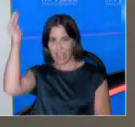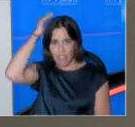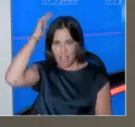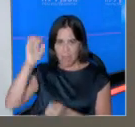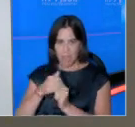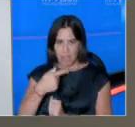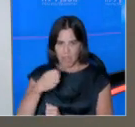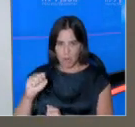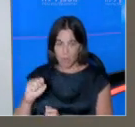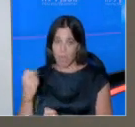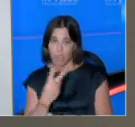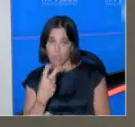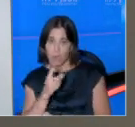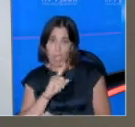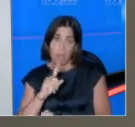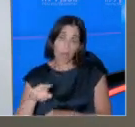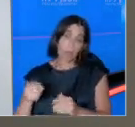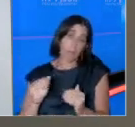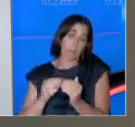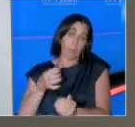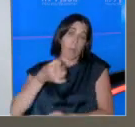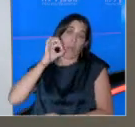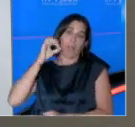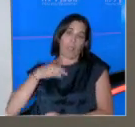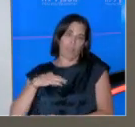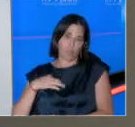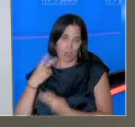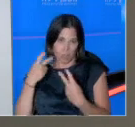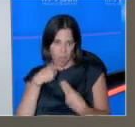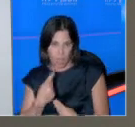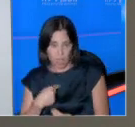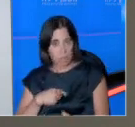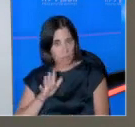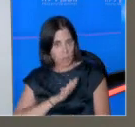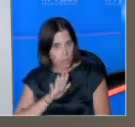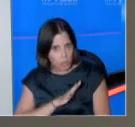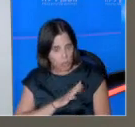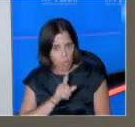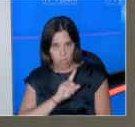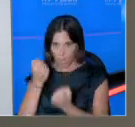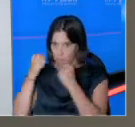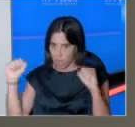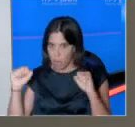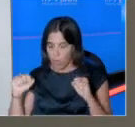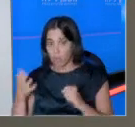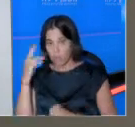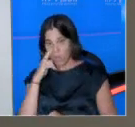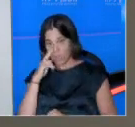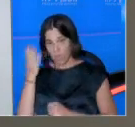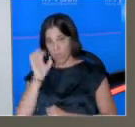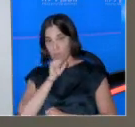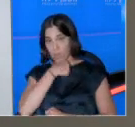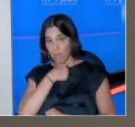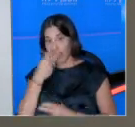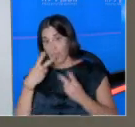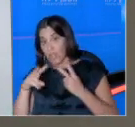סער, שניהם אינם כוס התה שלי, חשוב לציין, היא מסוכנת, אנטי-דמוקרטית, ולפי ניסיון העבר,